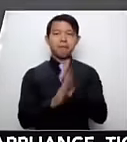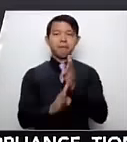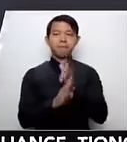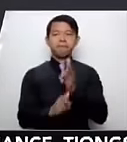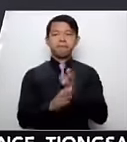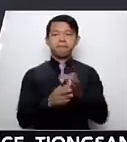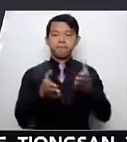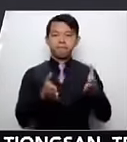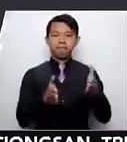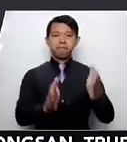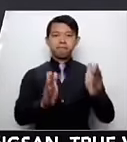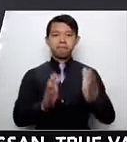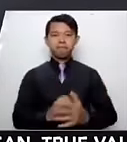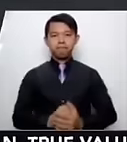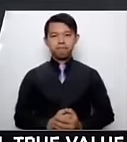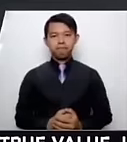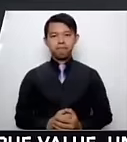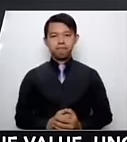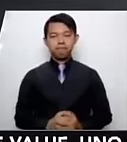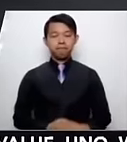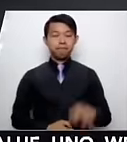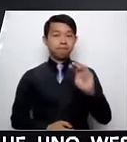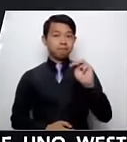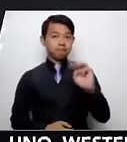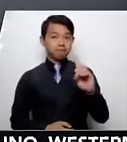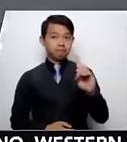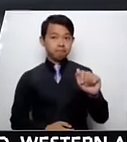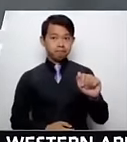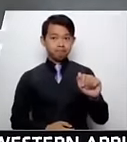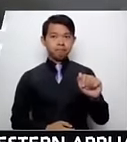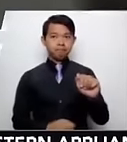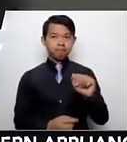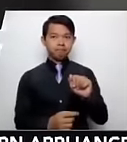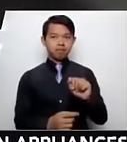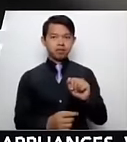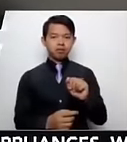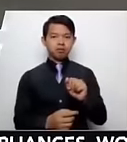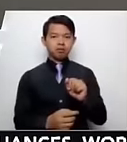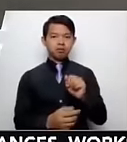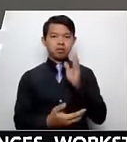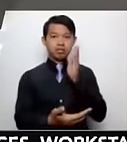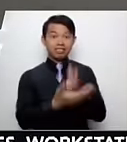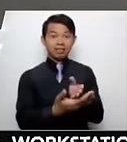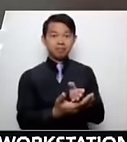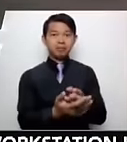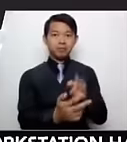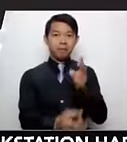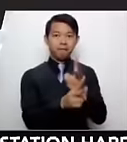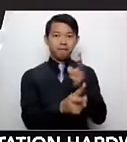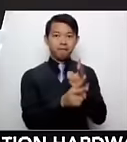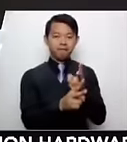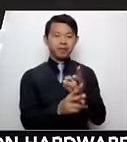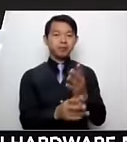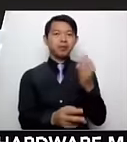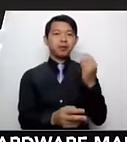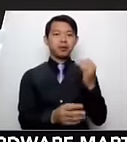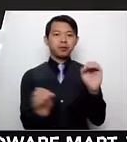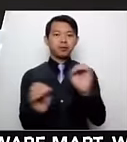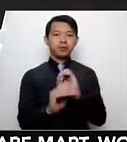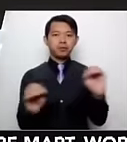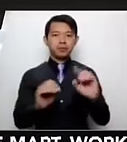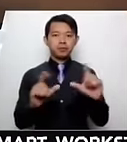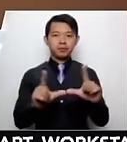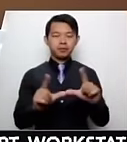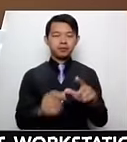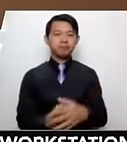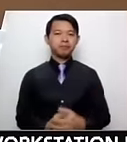MMDA ang isang van sa Cubao, Quezon City dahil sa pamamasada ng walang prangkisa. Bukod sa pagiging kolorum,